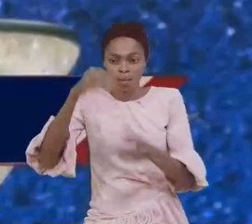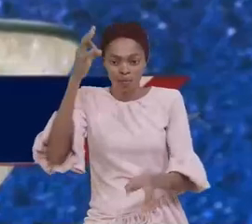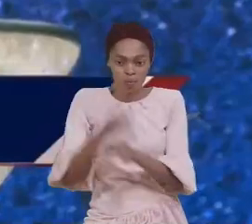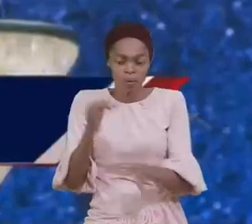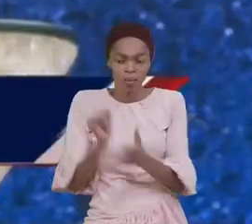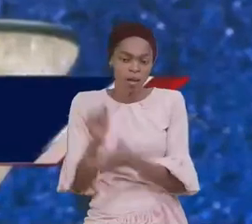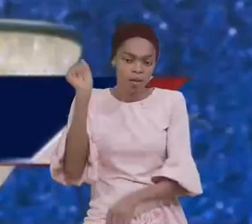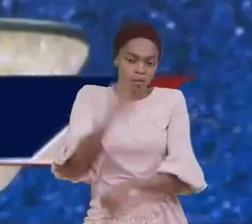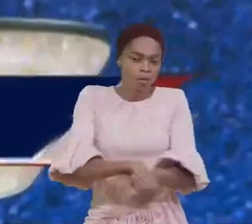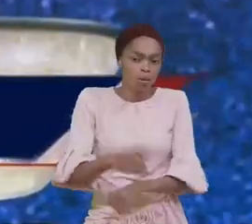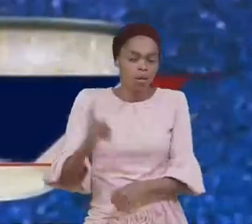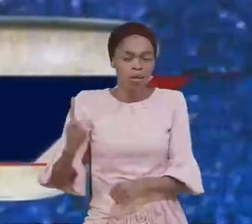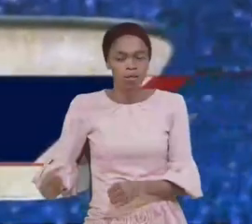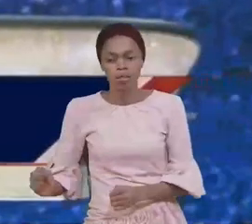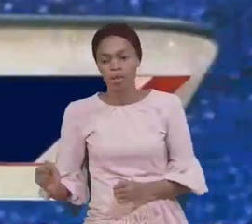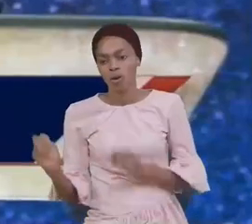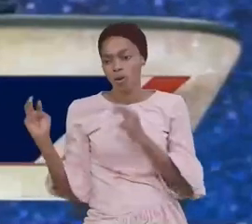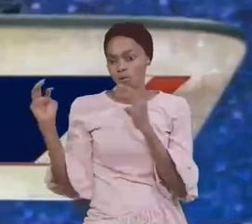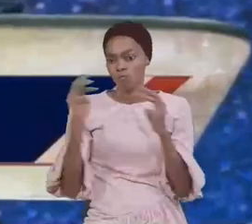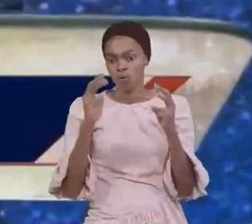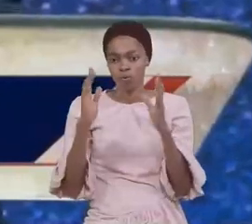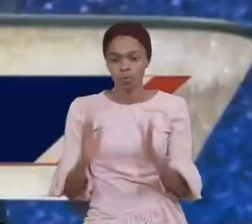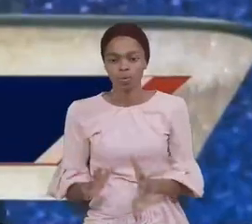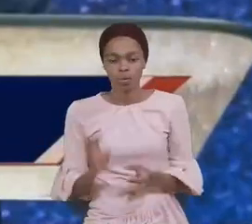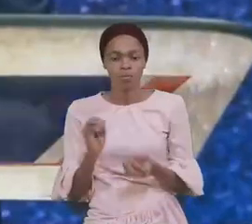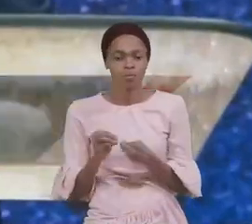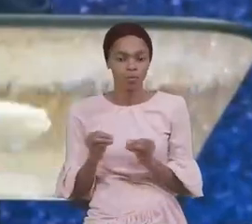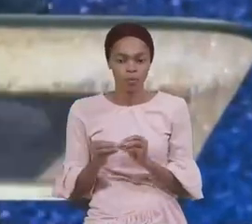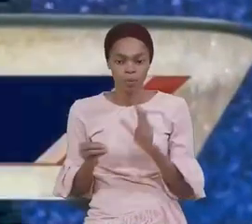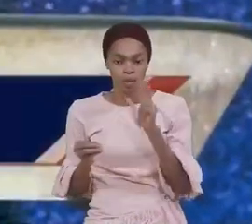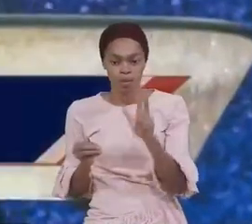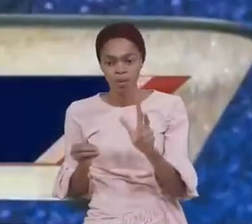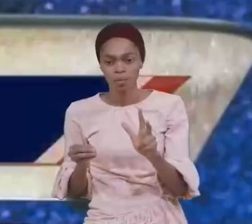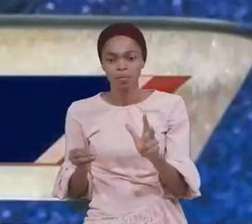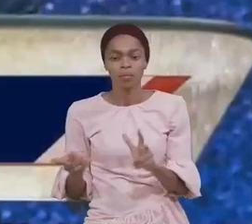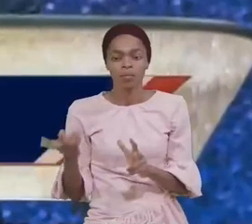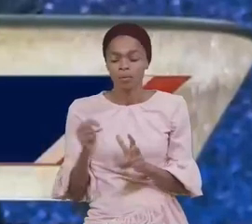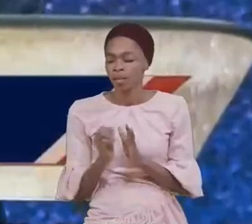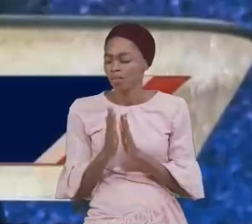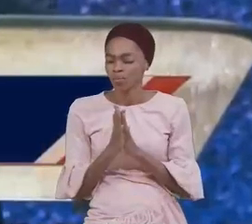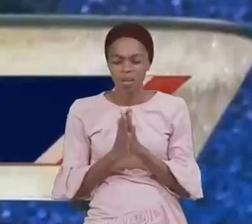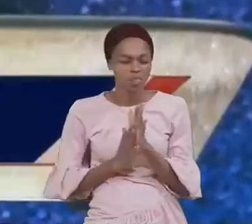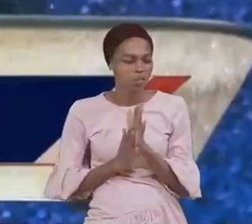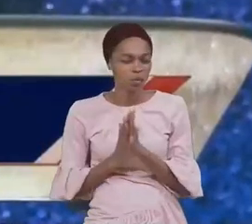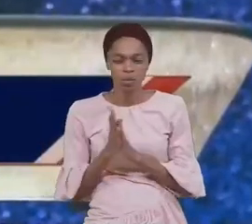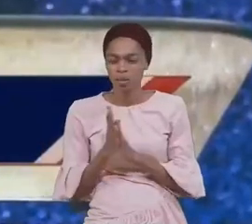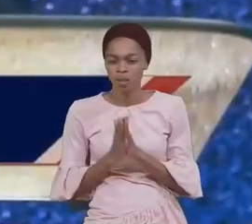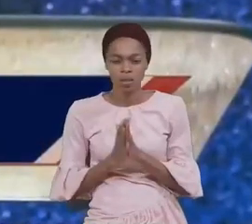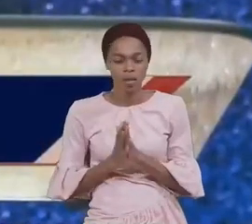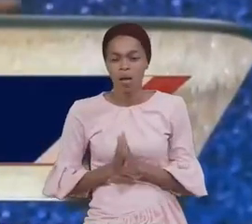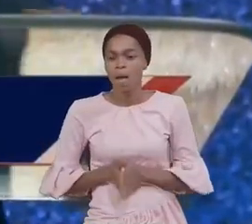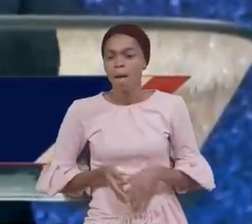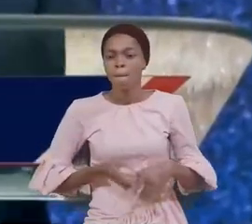des guerriers. 3. C'est la poursuite passionnée. C'est la foi